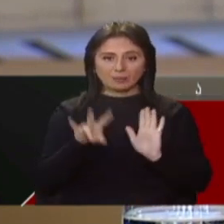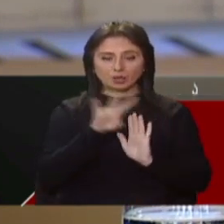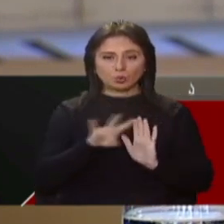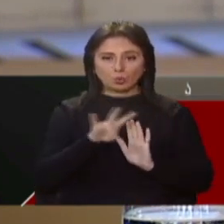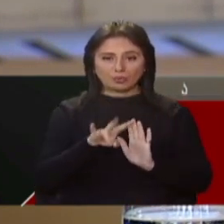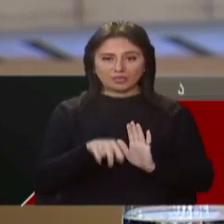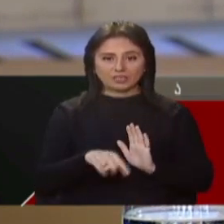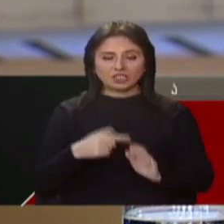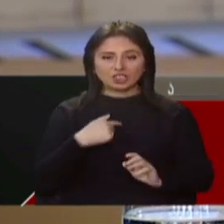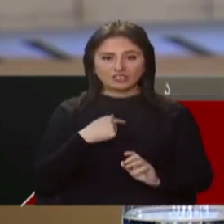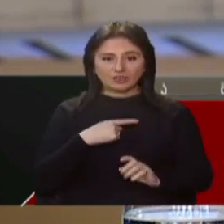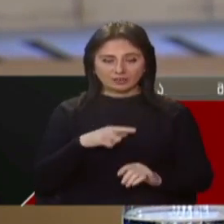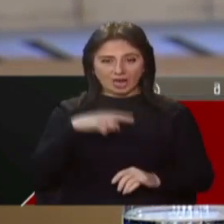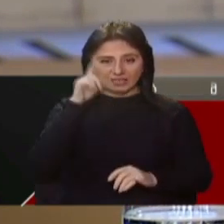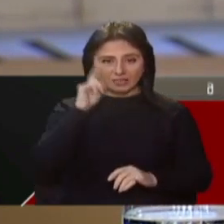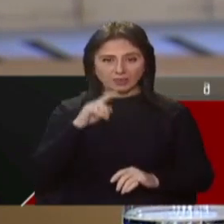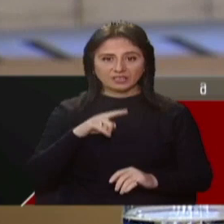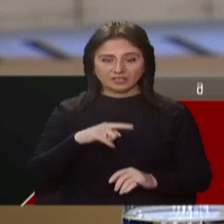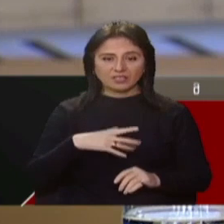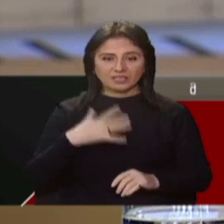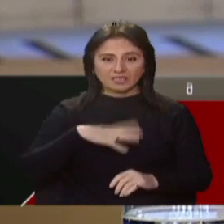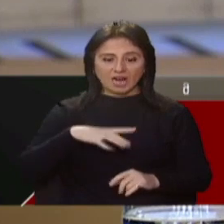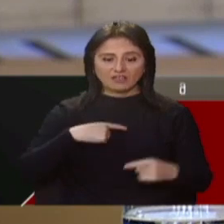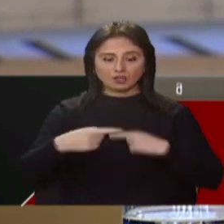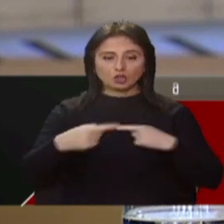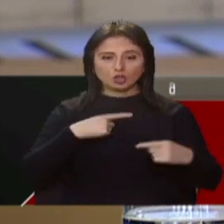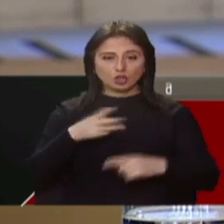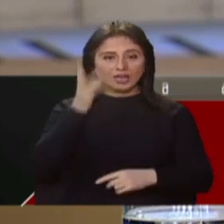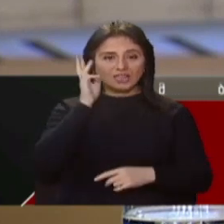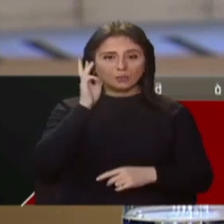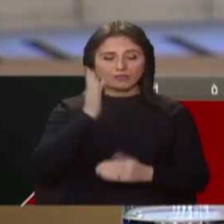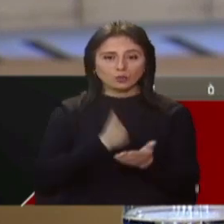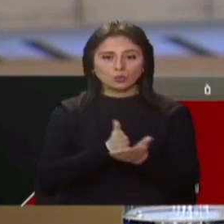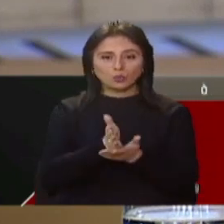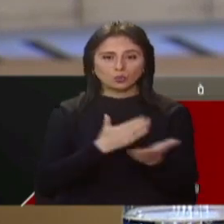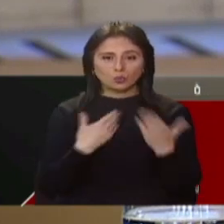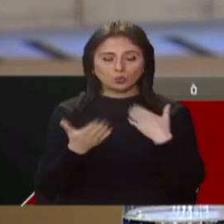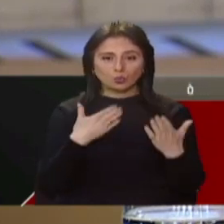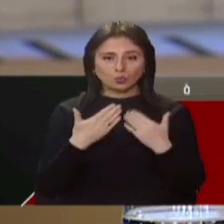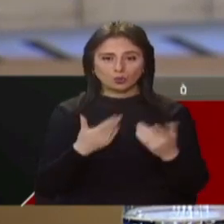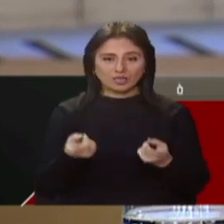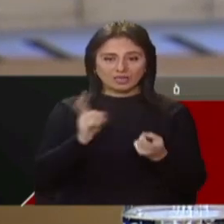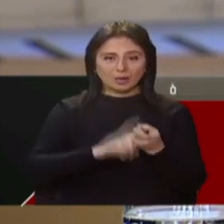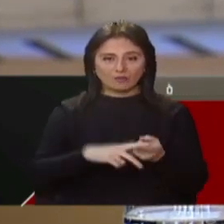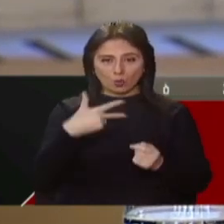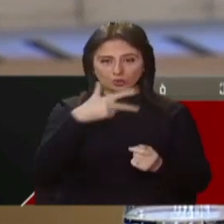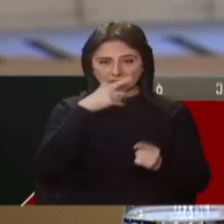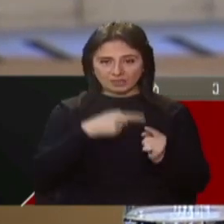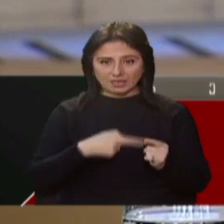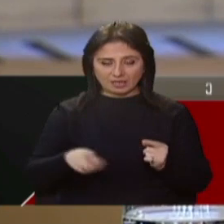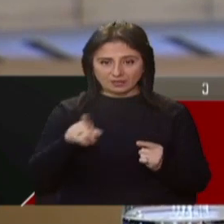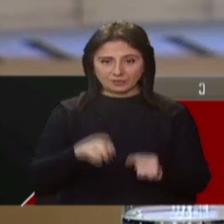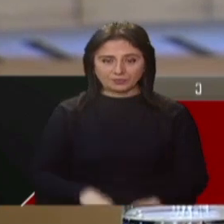ნოემბერს ჩვენ აღნიშნეთ აზერბაიჯანის და სრულიად საქართველოს შორის დიპლომატიური ურთიერთობების დამყარების 30